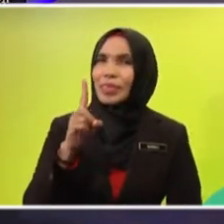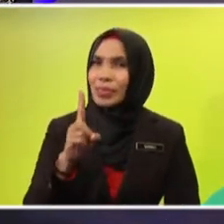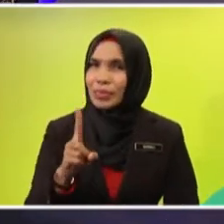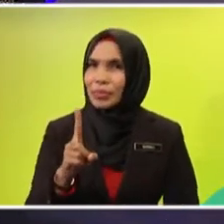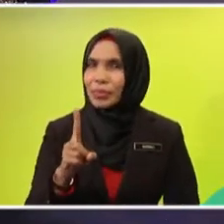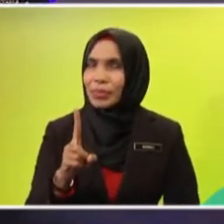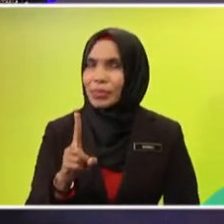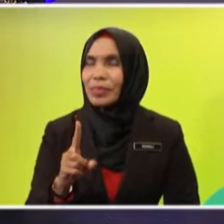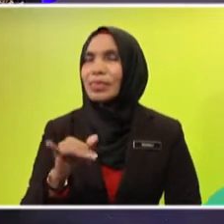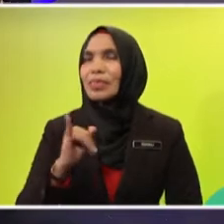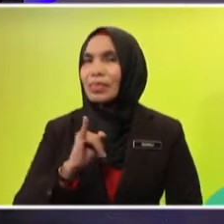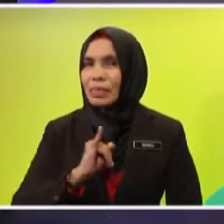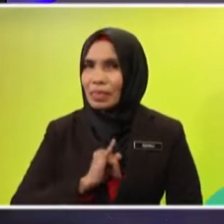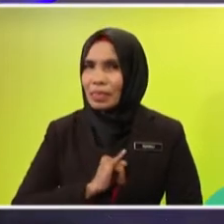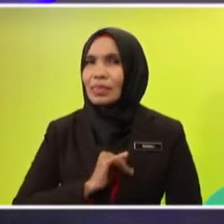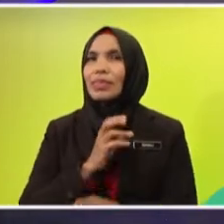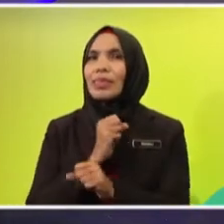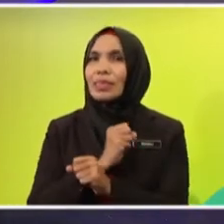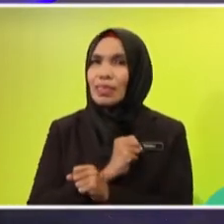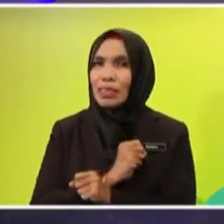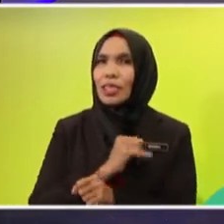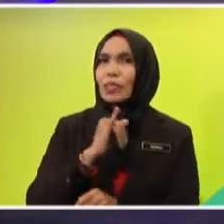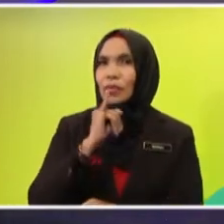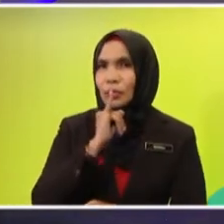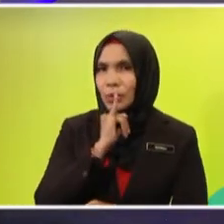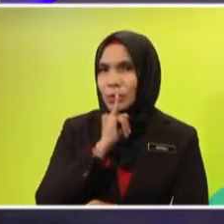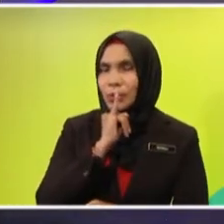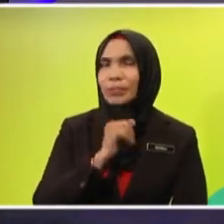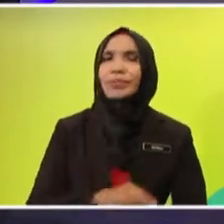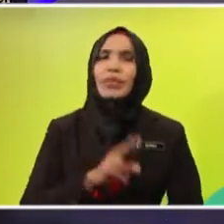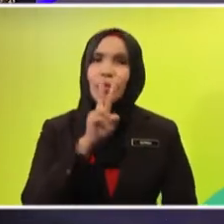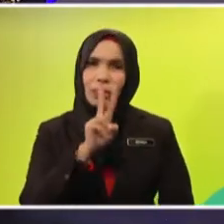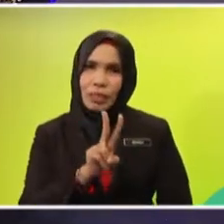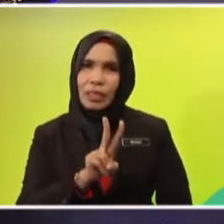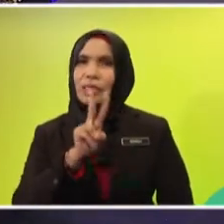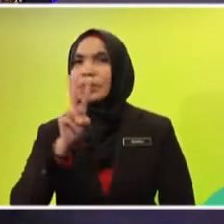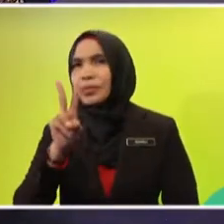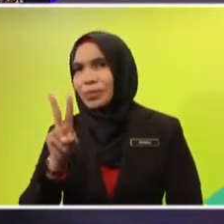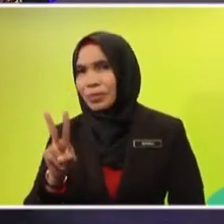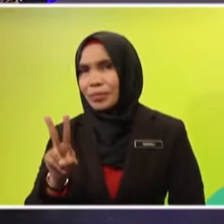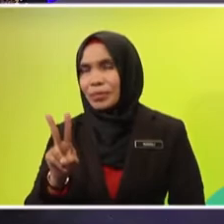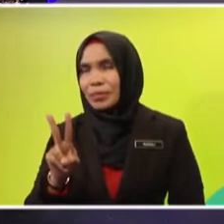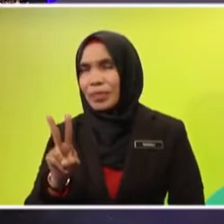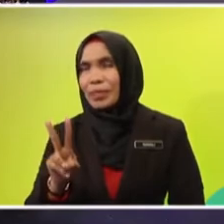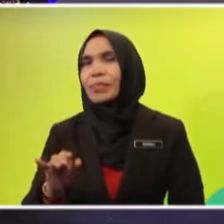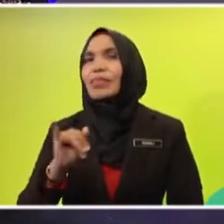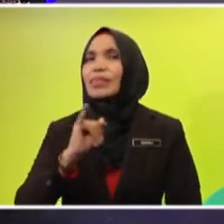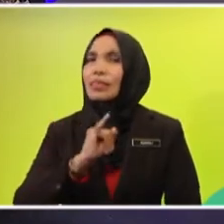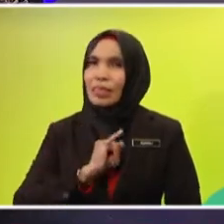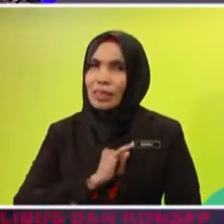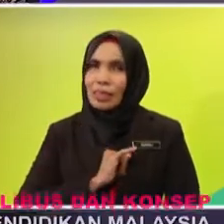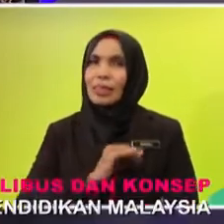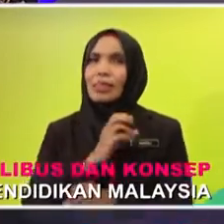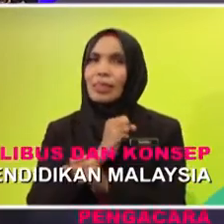11 Saya sayang Ibu Dua Juan